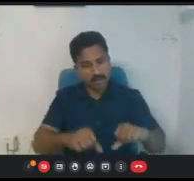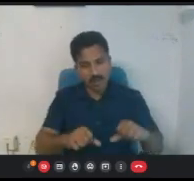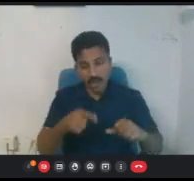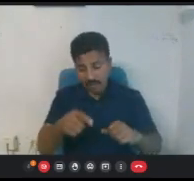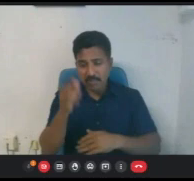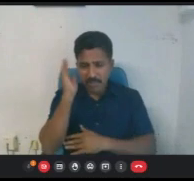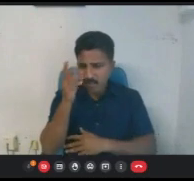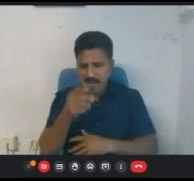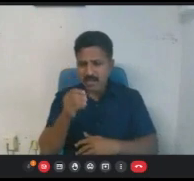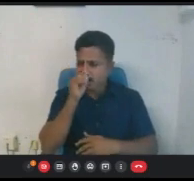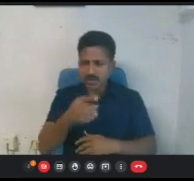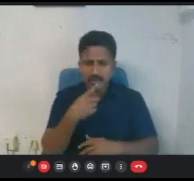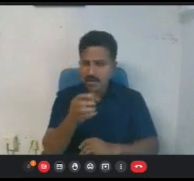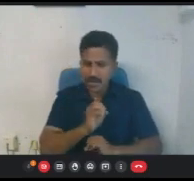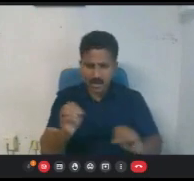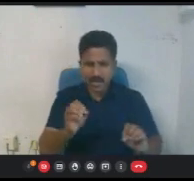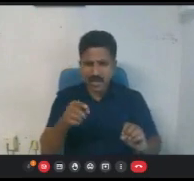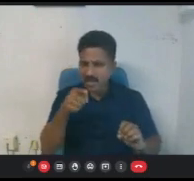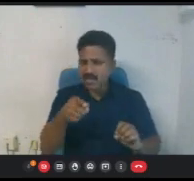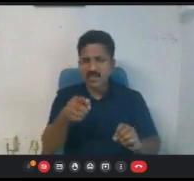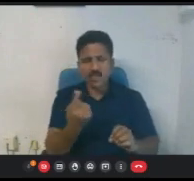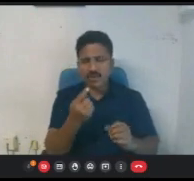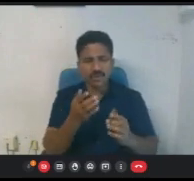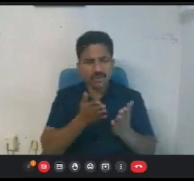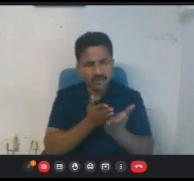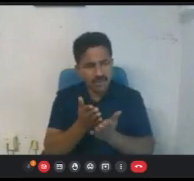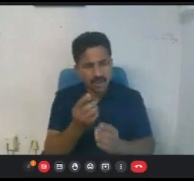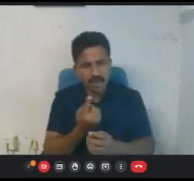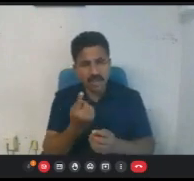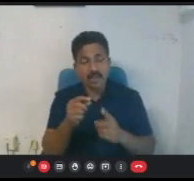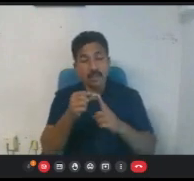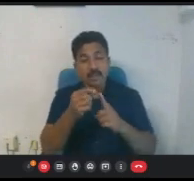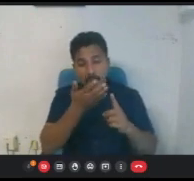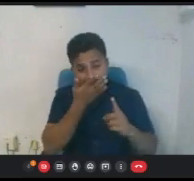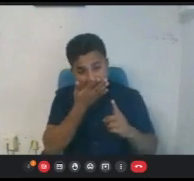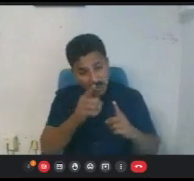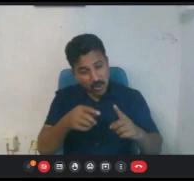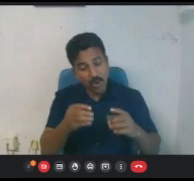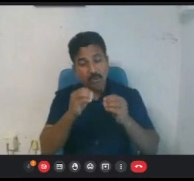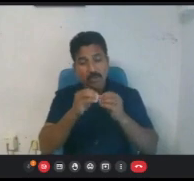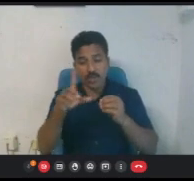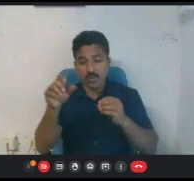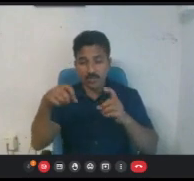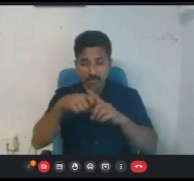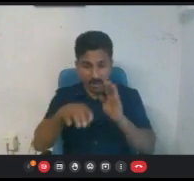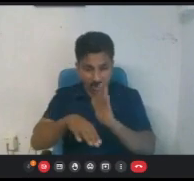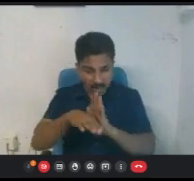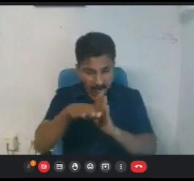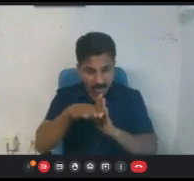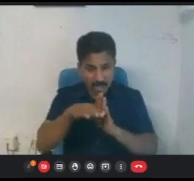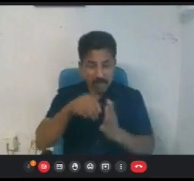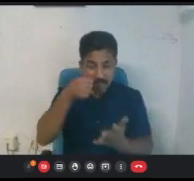മോശമെന്നുള്ള അഭിപ്രായക്കാരനല്ല ഞാൻ, പക്ഷേ ഇതിങ്ങനെയല്ല ചെയ്യേണ്ടത്. അത് പഞ്ചായത്ത് ലെവലിലോ അല്ലെങ്കിൽ ബ്ലോക്ക് ലെവലിലോ ഒക്കെ ആകുമ്പോൾ ഇത്